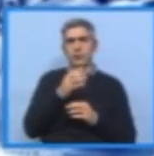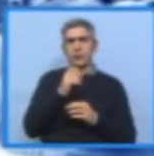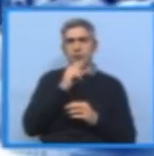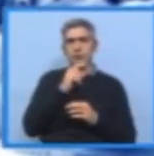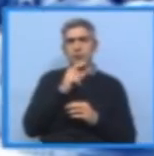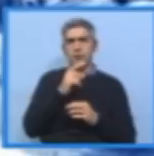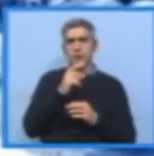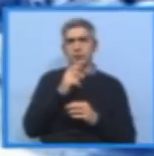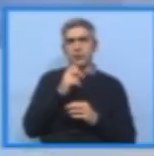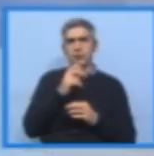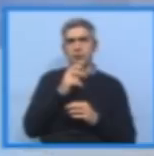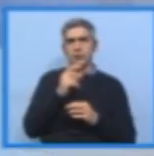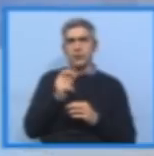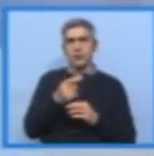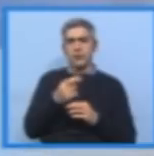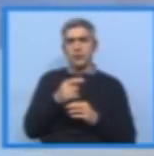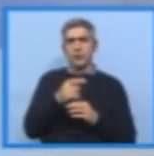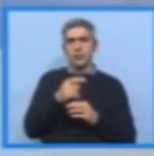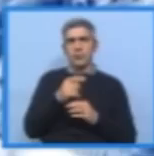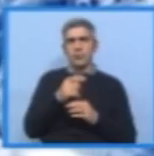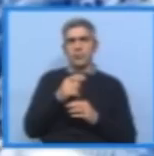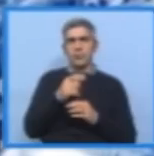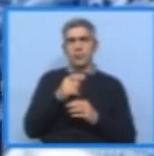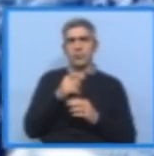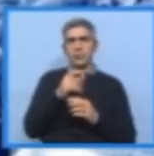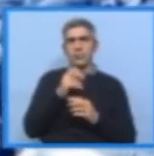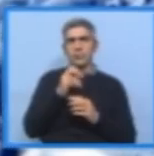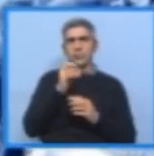Posso em ucraniano primeiro? Muito rapidamente. Явився єси днес